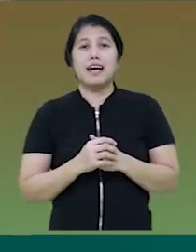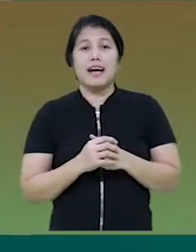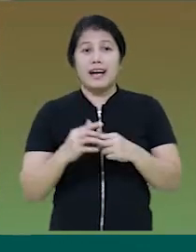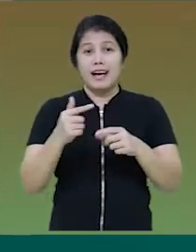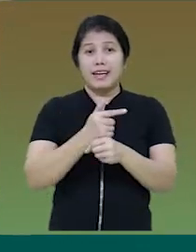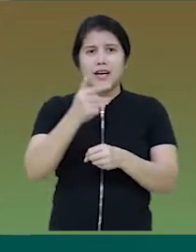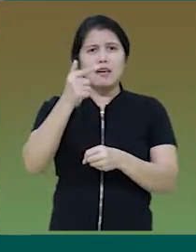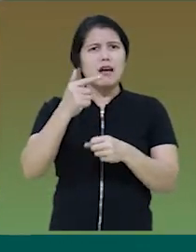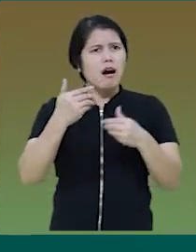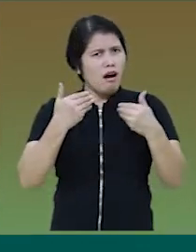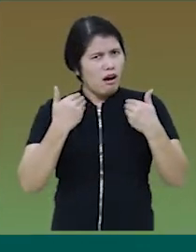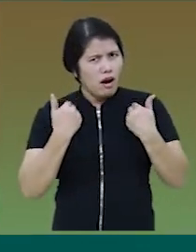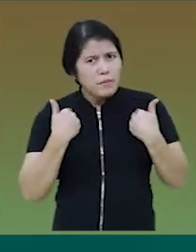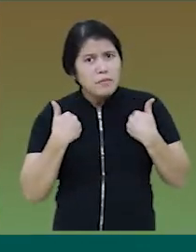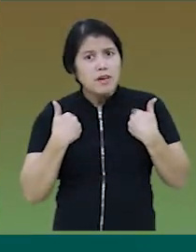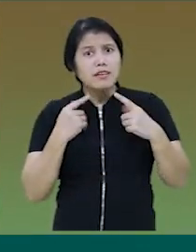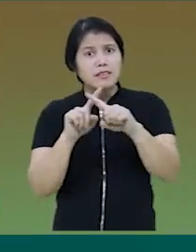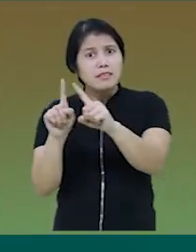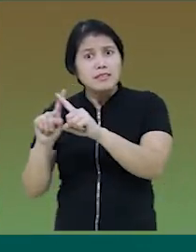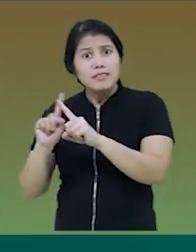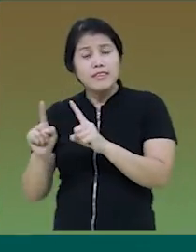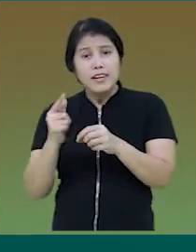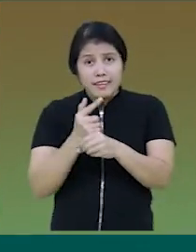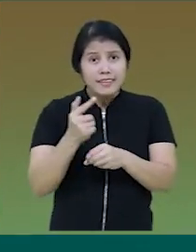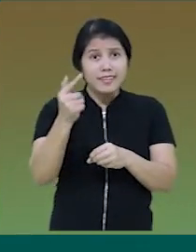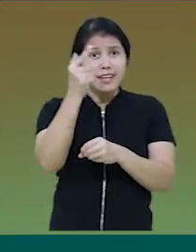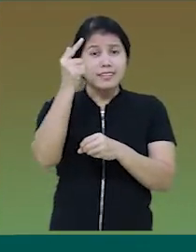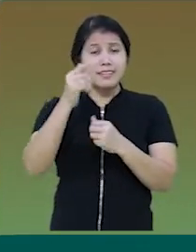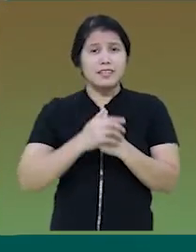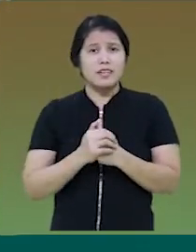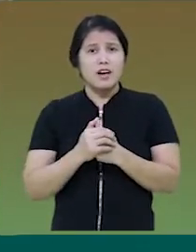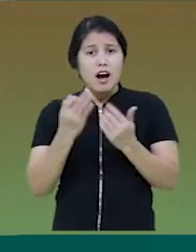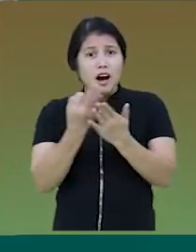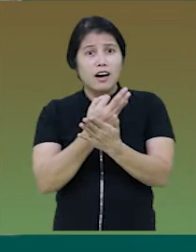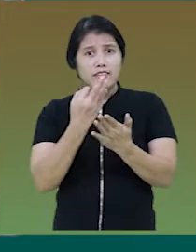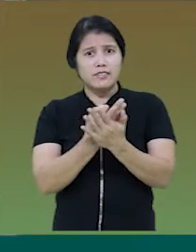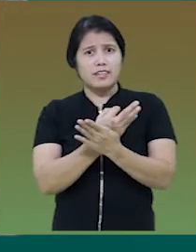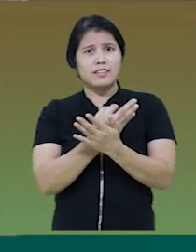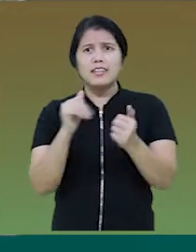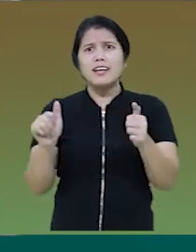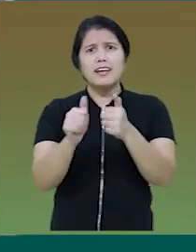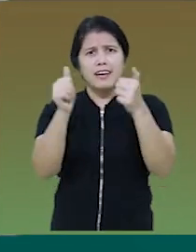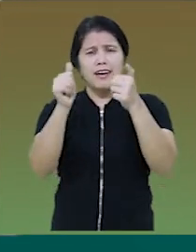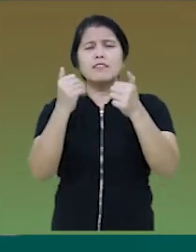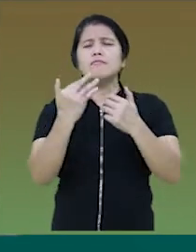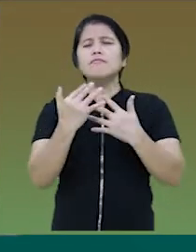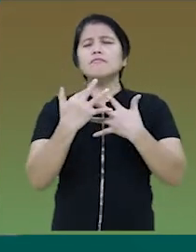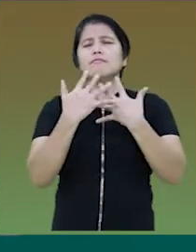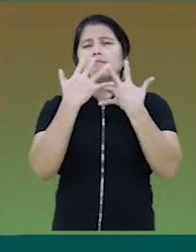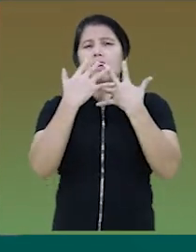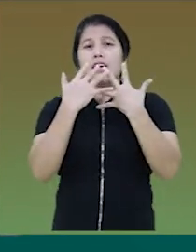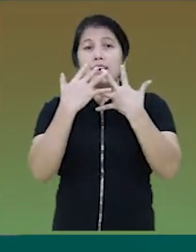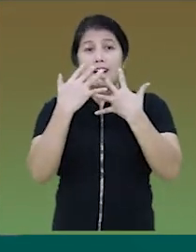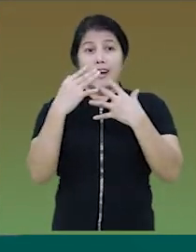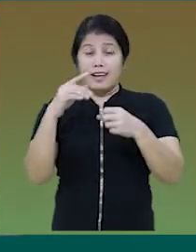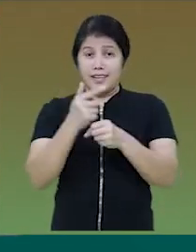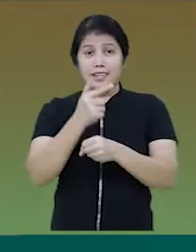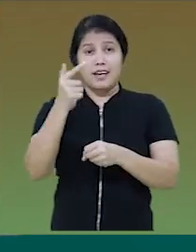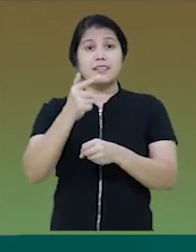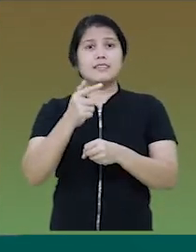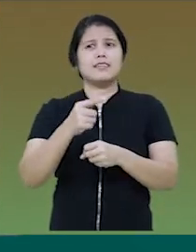nito. May iba't ibang uri po pala ng gas? Ang sariwang hangin po ba na nilalanghap natin ay